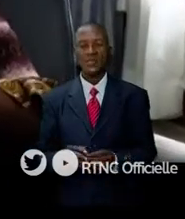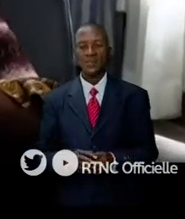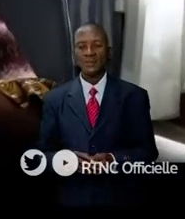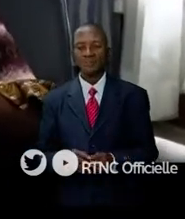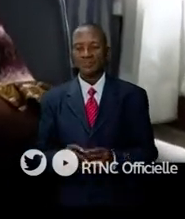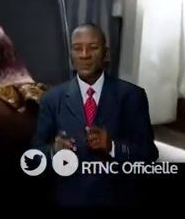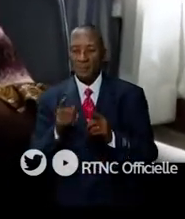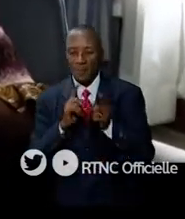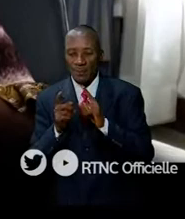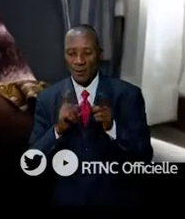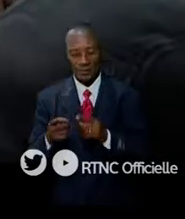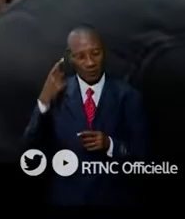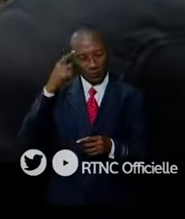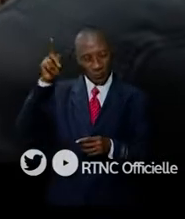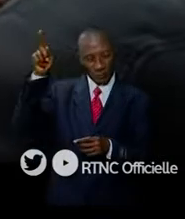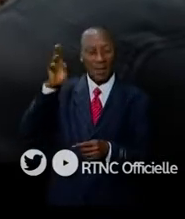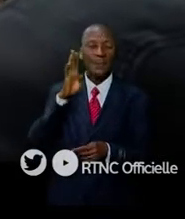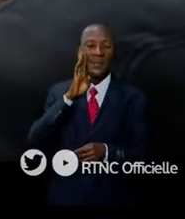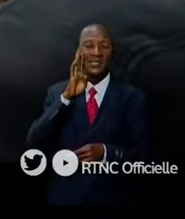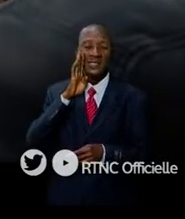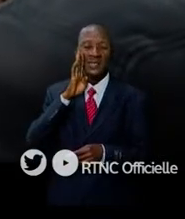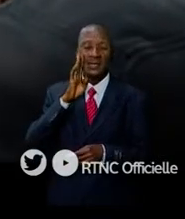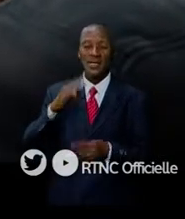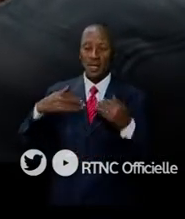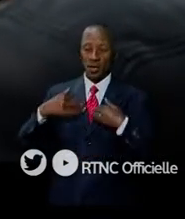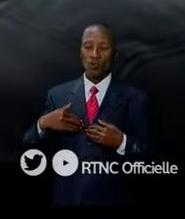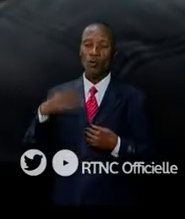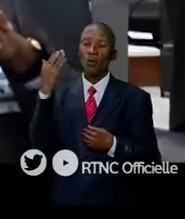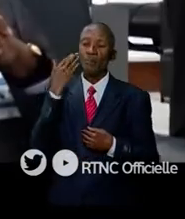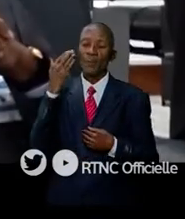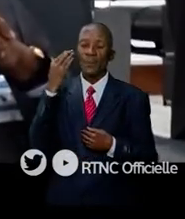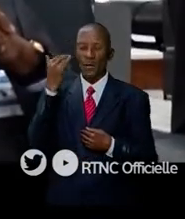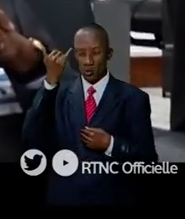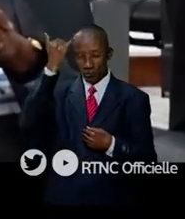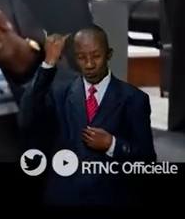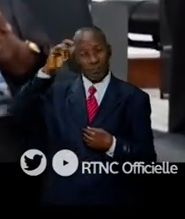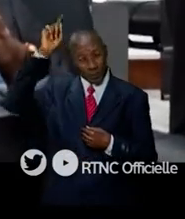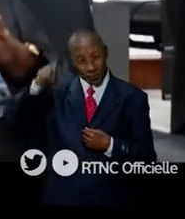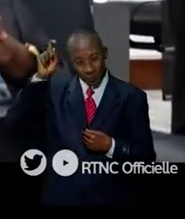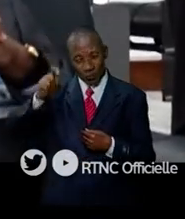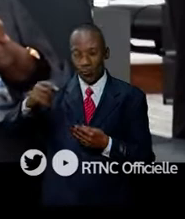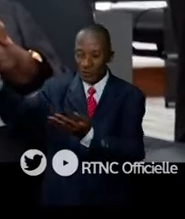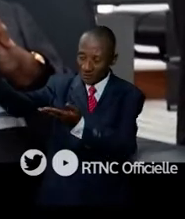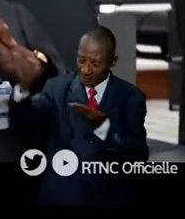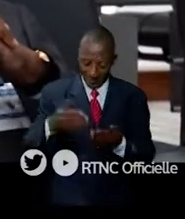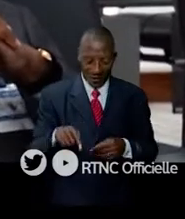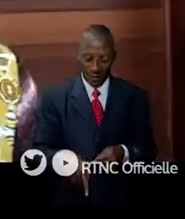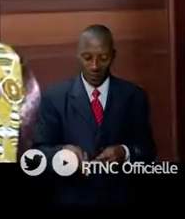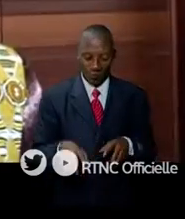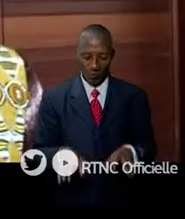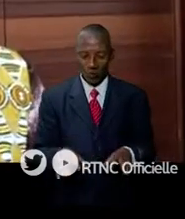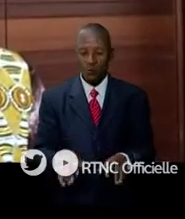auprès du Royaume de Belgique pour la restitution et le rapatriement du reste du corps de son père en République démocratique du